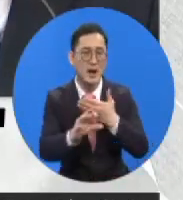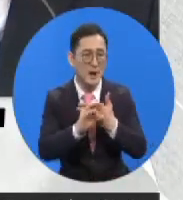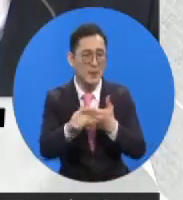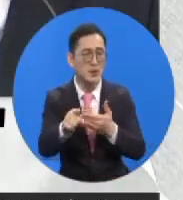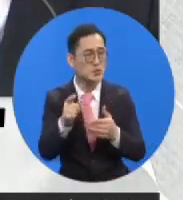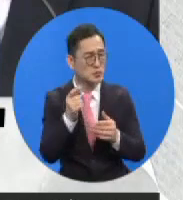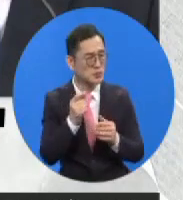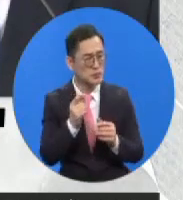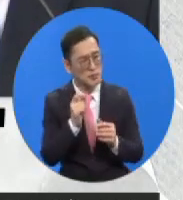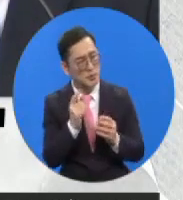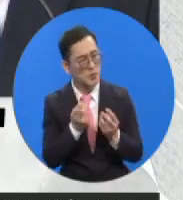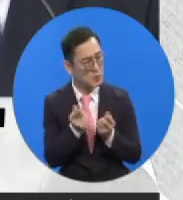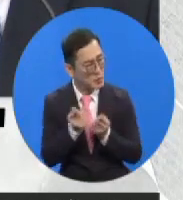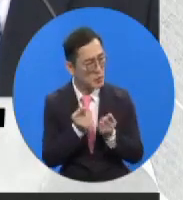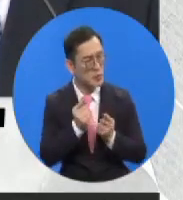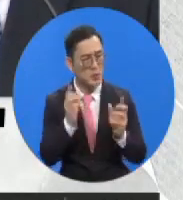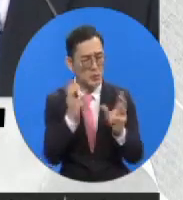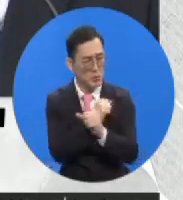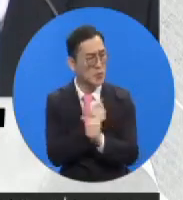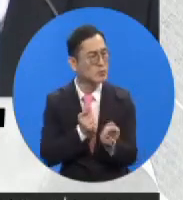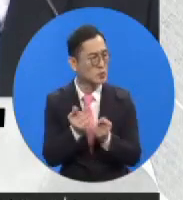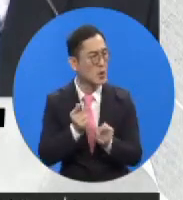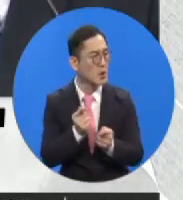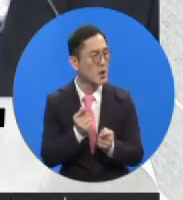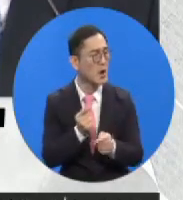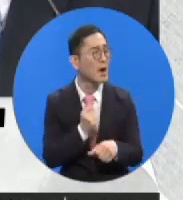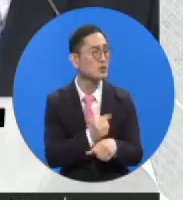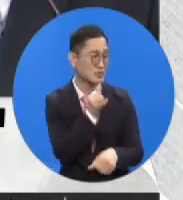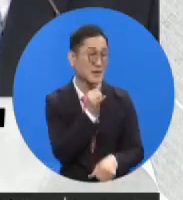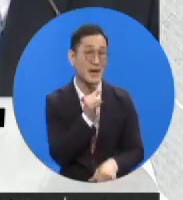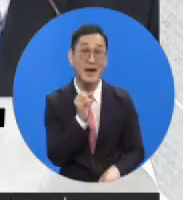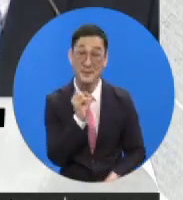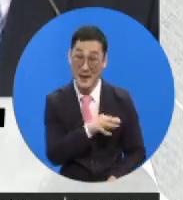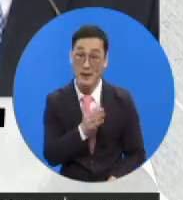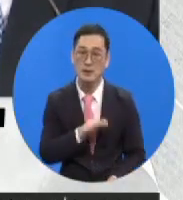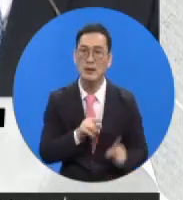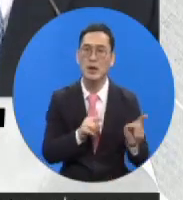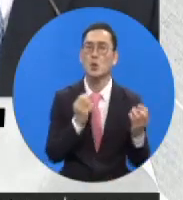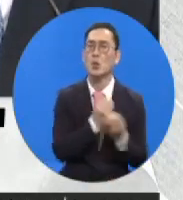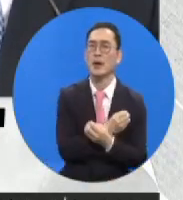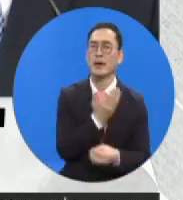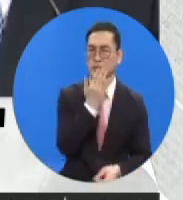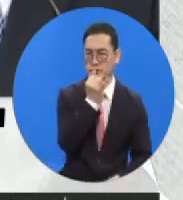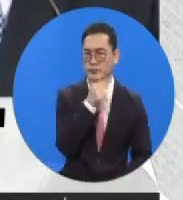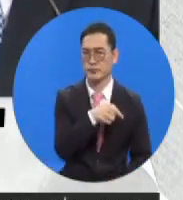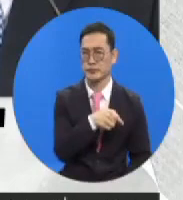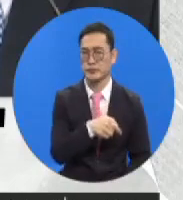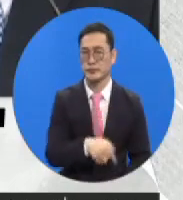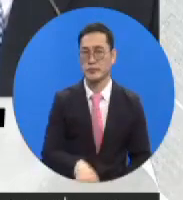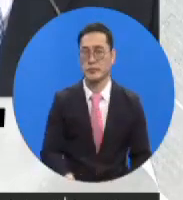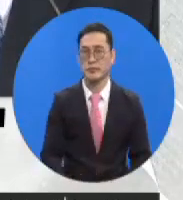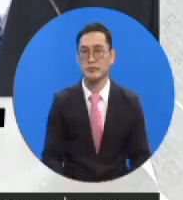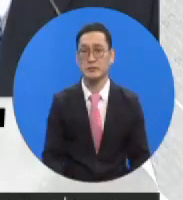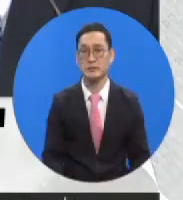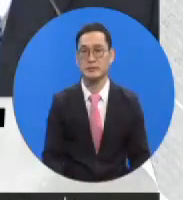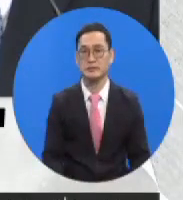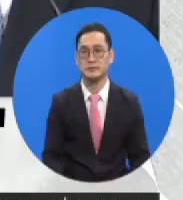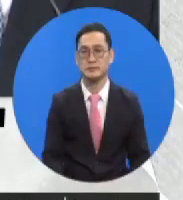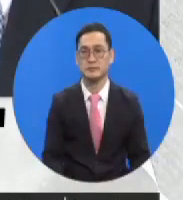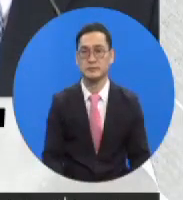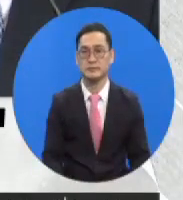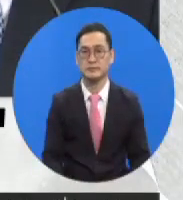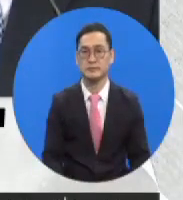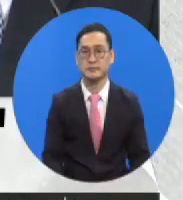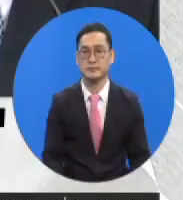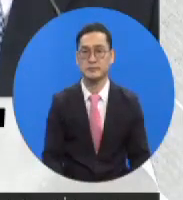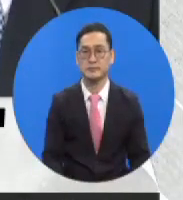어떻게 보면 어떤 범위 내에서 어떻게 할 수 있다. 그런 취지로 얘기했는데 그러한 아까 그런 말들이 여권이나